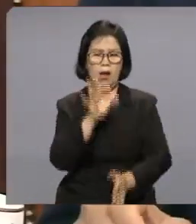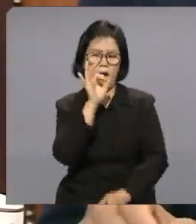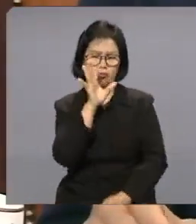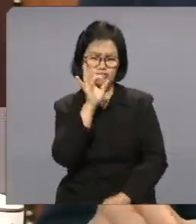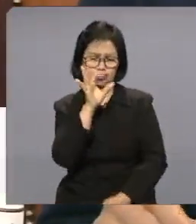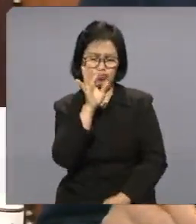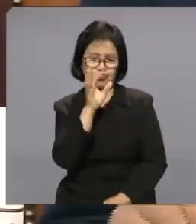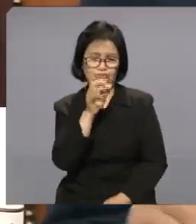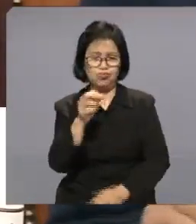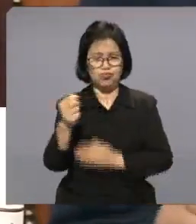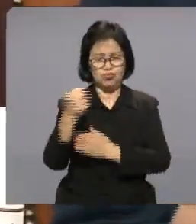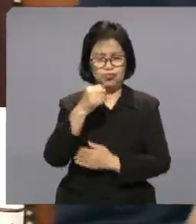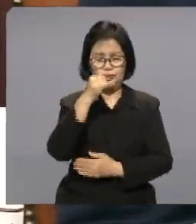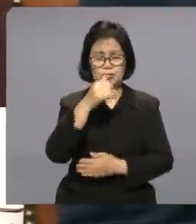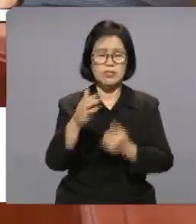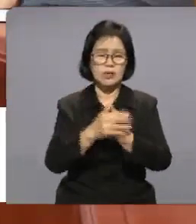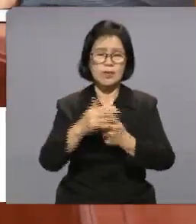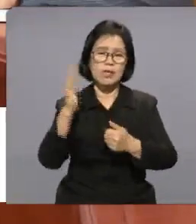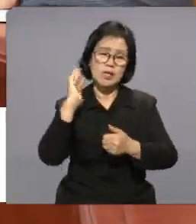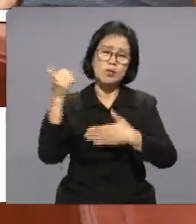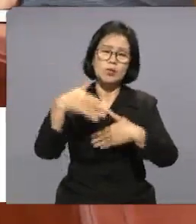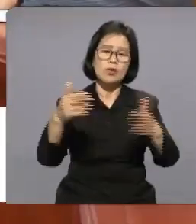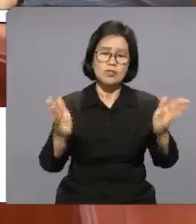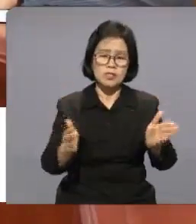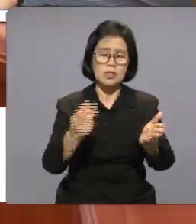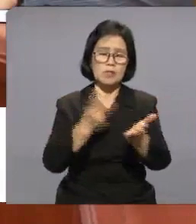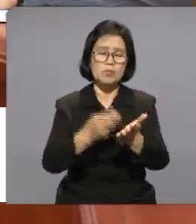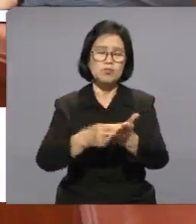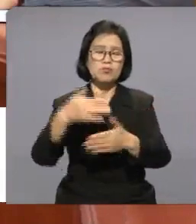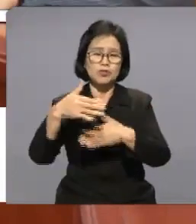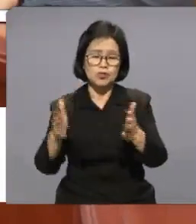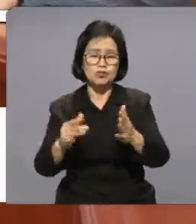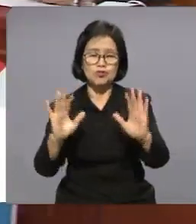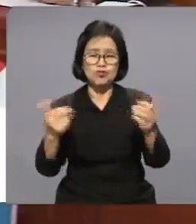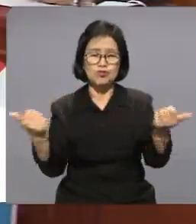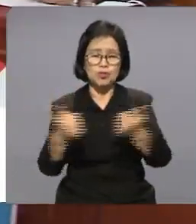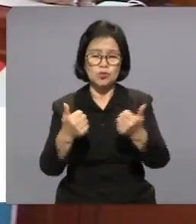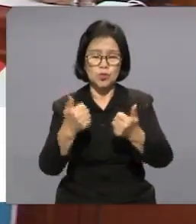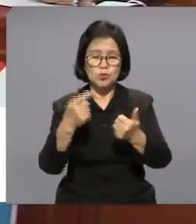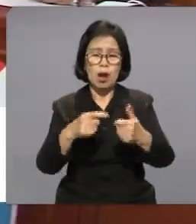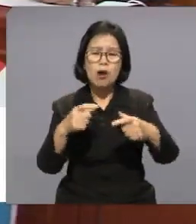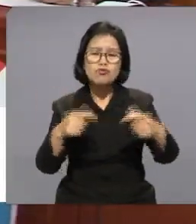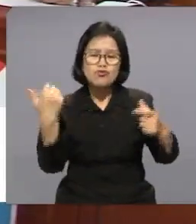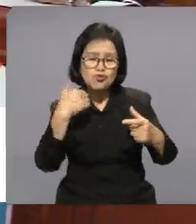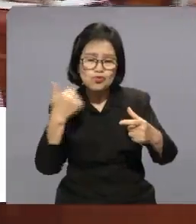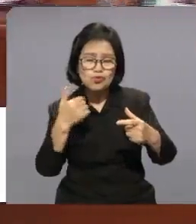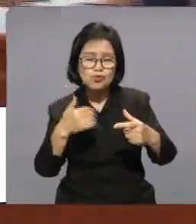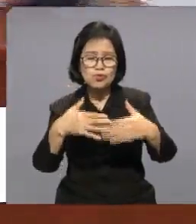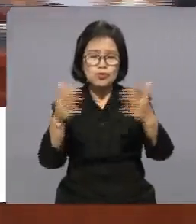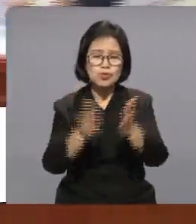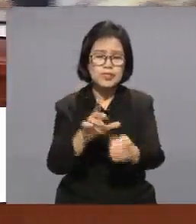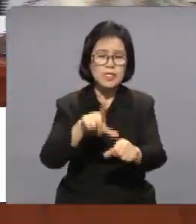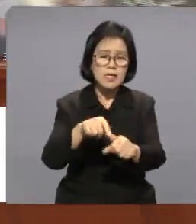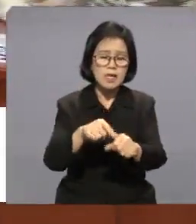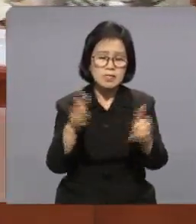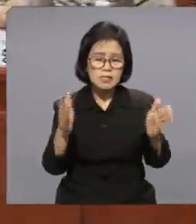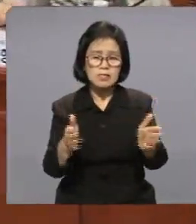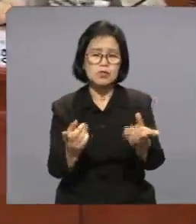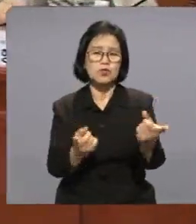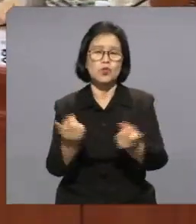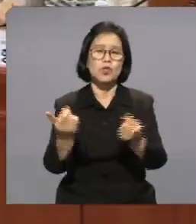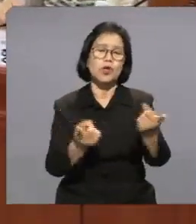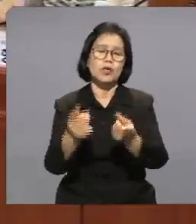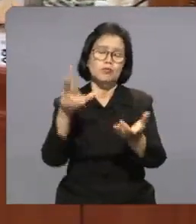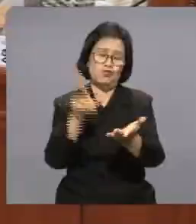여전히 우세한 가운데 대통령실과 법무부 등 국정조사 대상과 범위, 기간 등을 조정하는 게